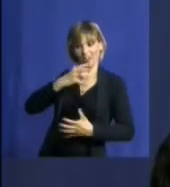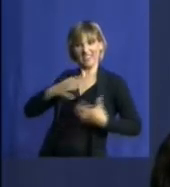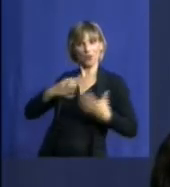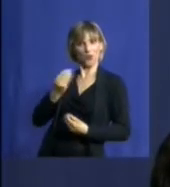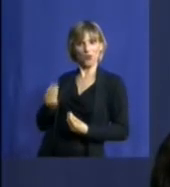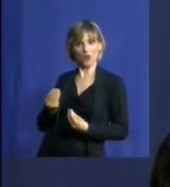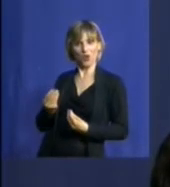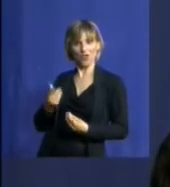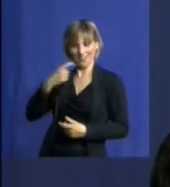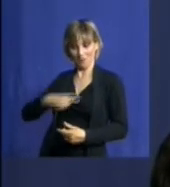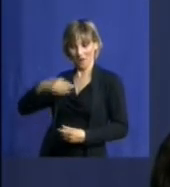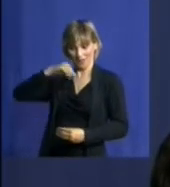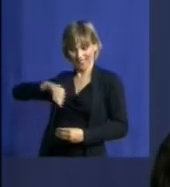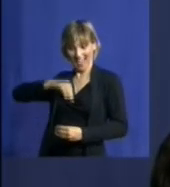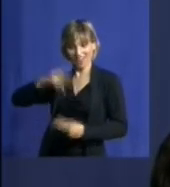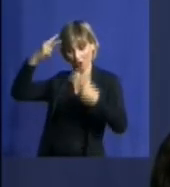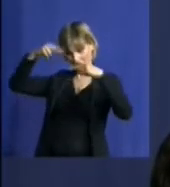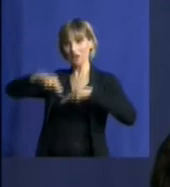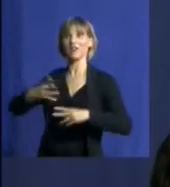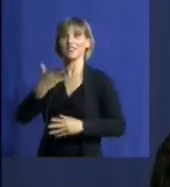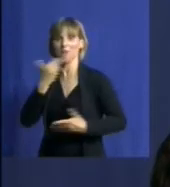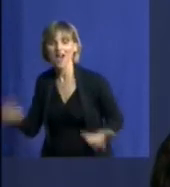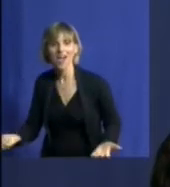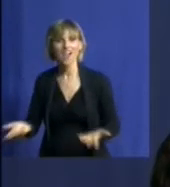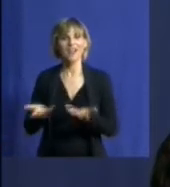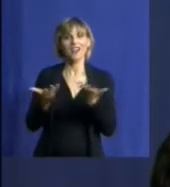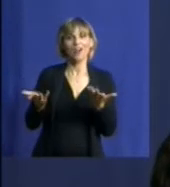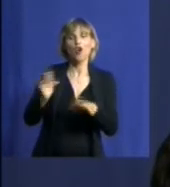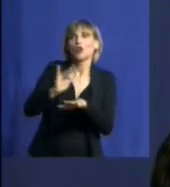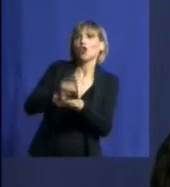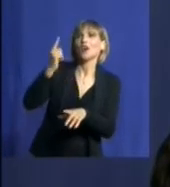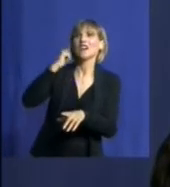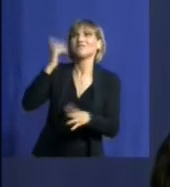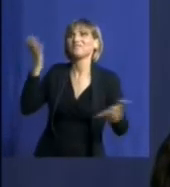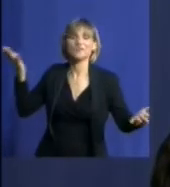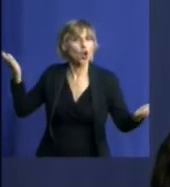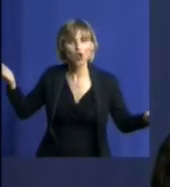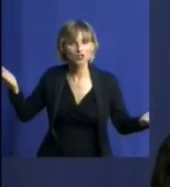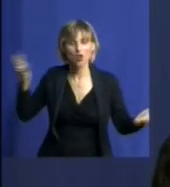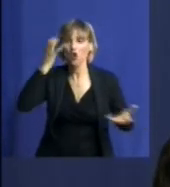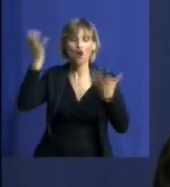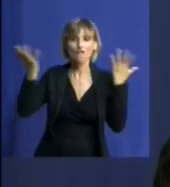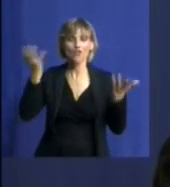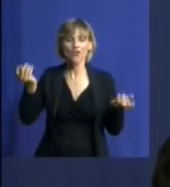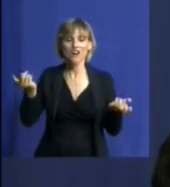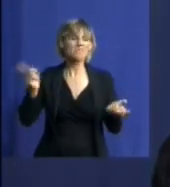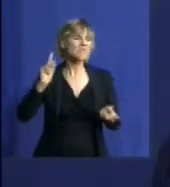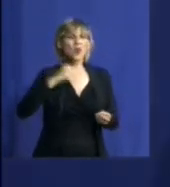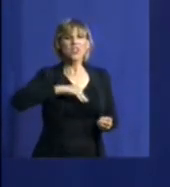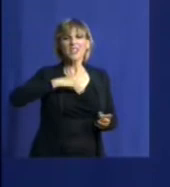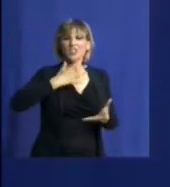te stessa e quindi ciò che percepisci te, o una domanda che alla quale proprio dici non lo so? No, non mi sento messa in